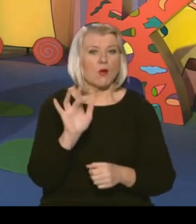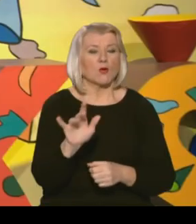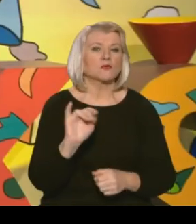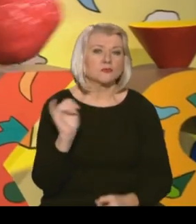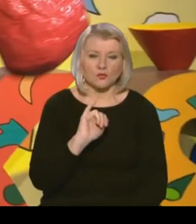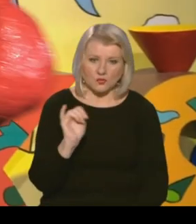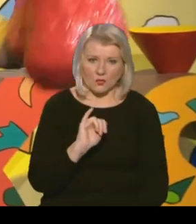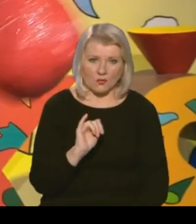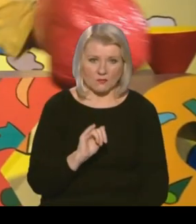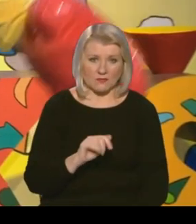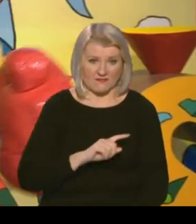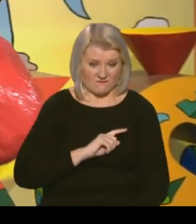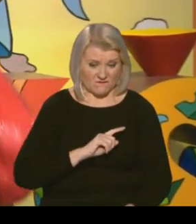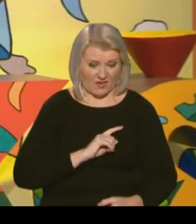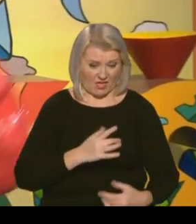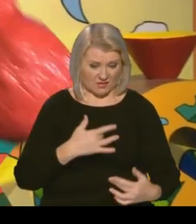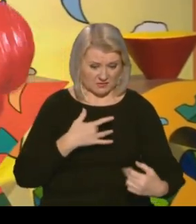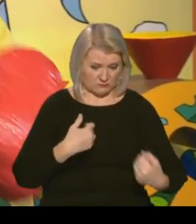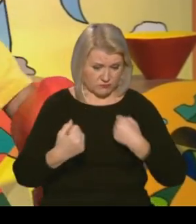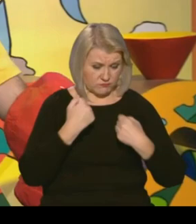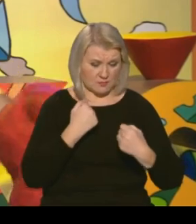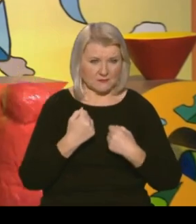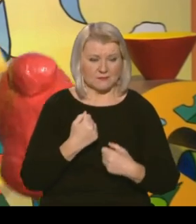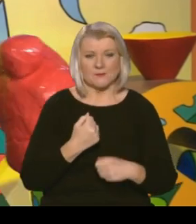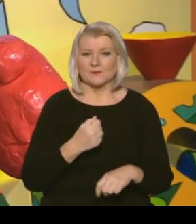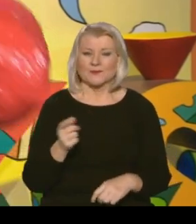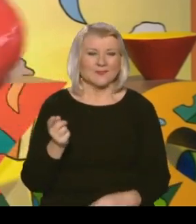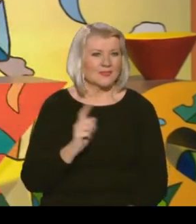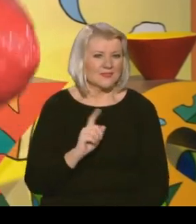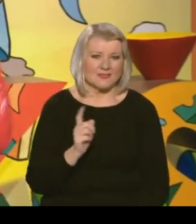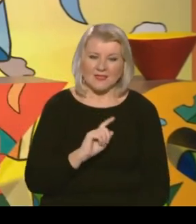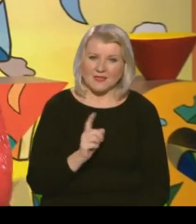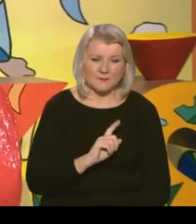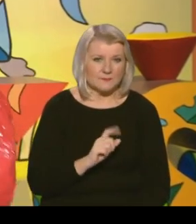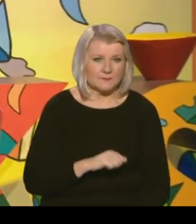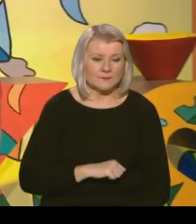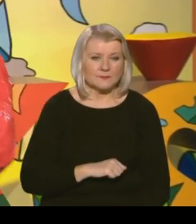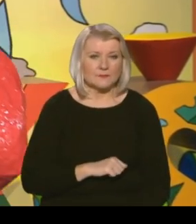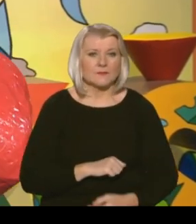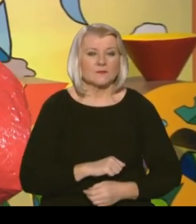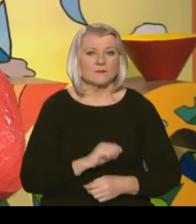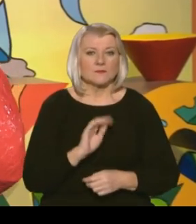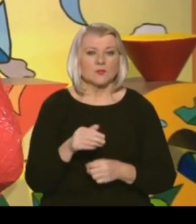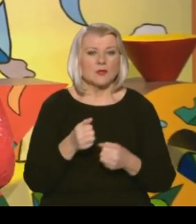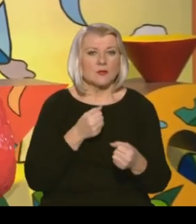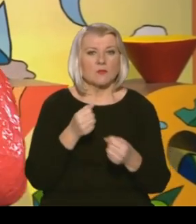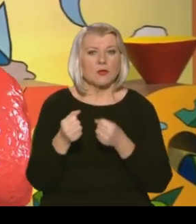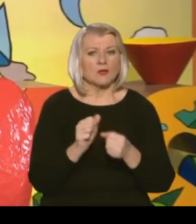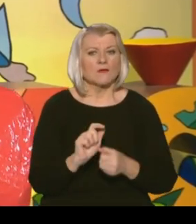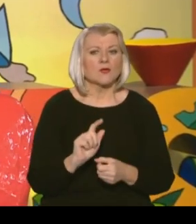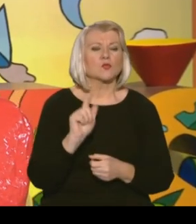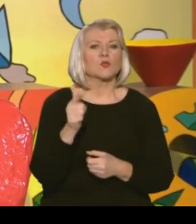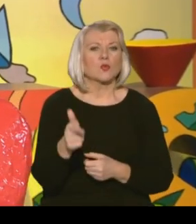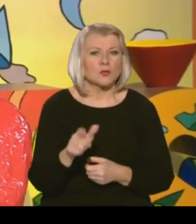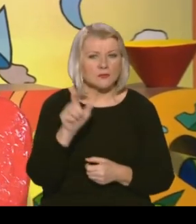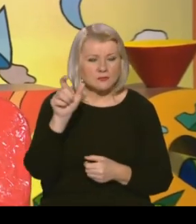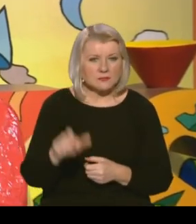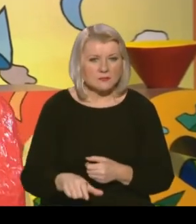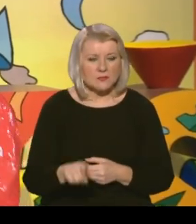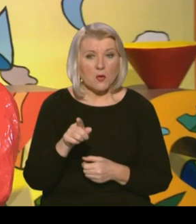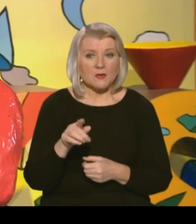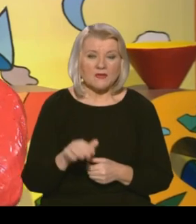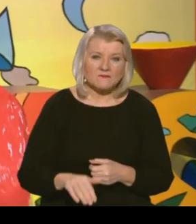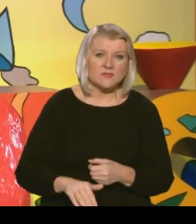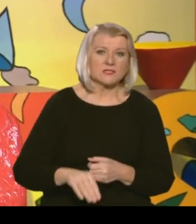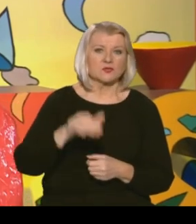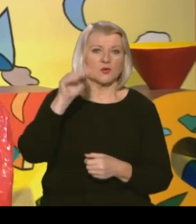boxovat? Proti sobě? Proti sobě ne. Já budu bojovat proti soupeři, který je vysoký